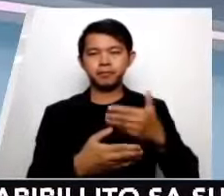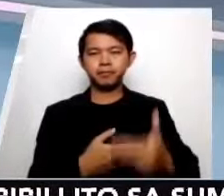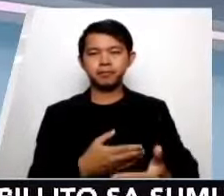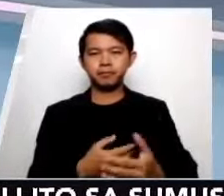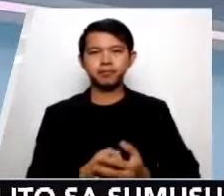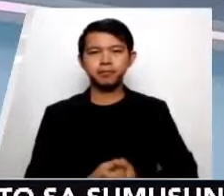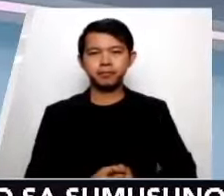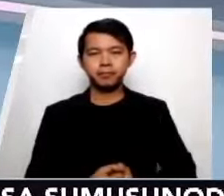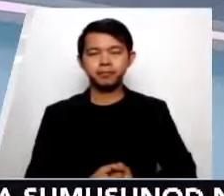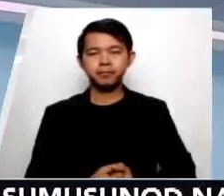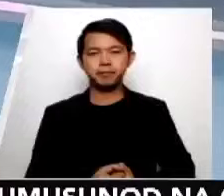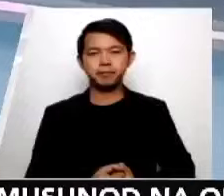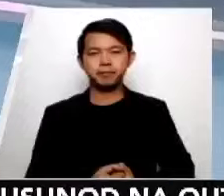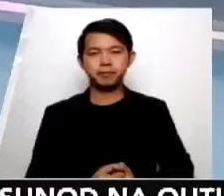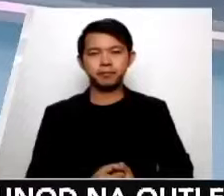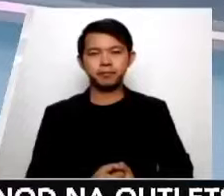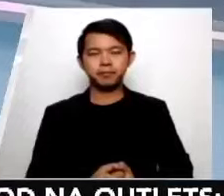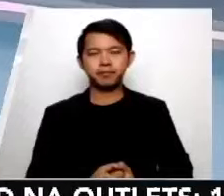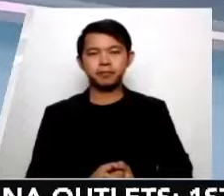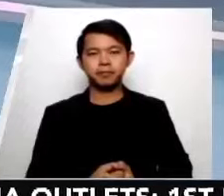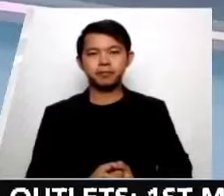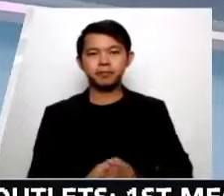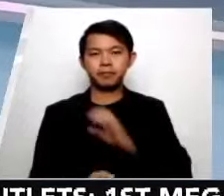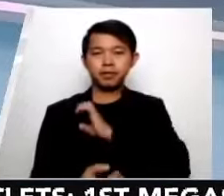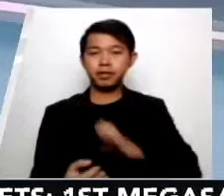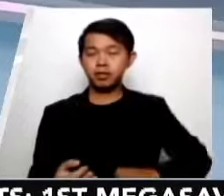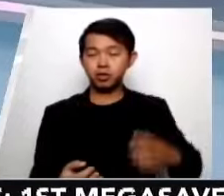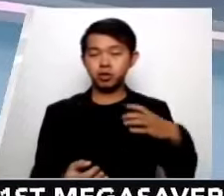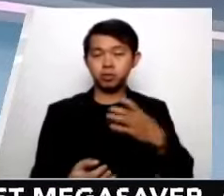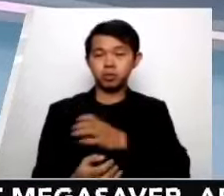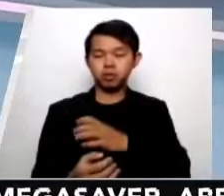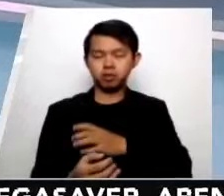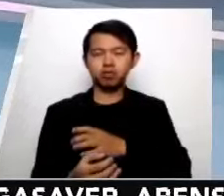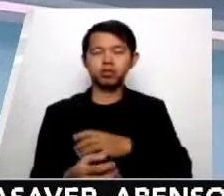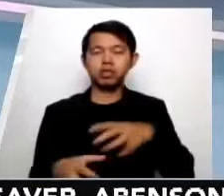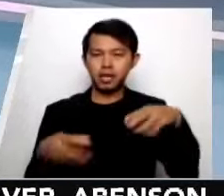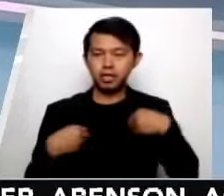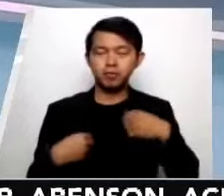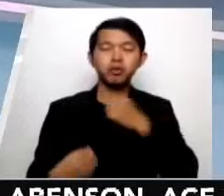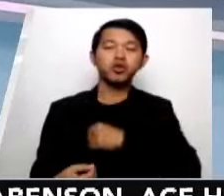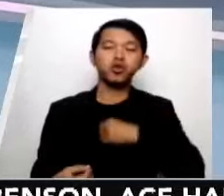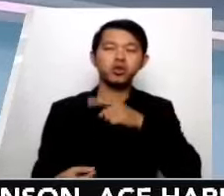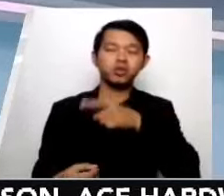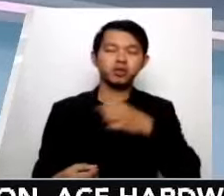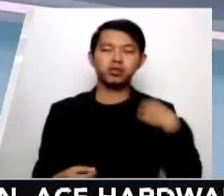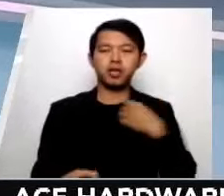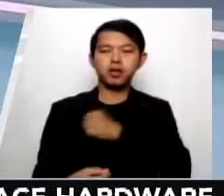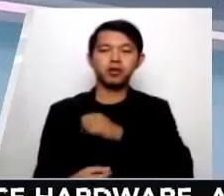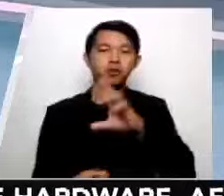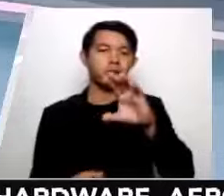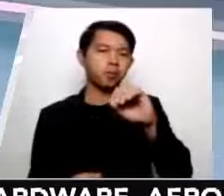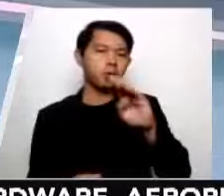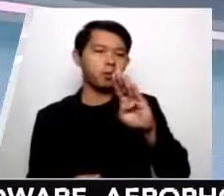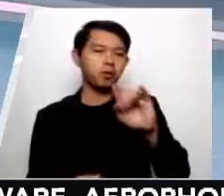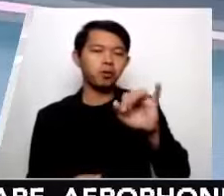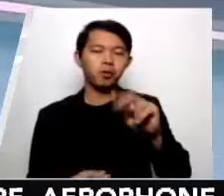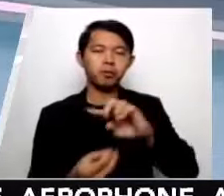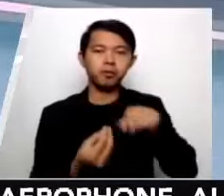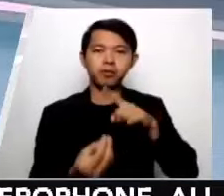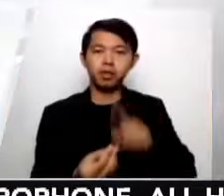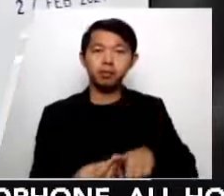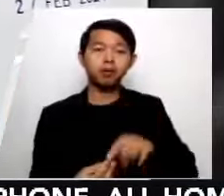Committee Chairperson Nancy Binay ang paghingi ng paumanhin ni Senator Robin Padilla kaugnay sa pag-IV drip ng kanyang misis sa loob ng